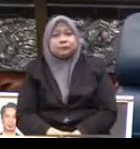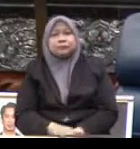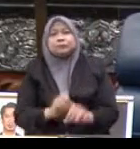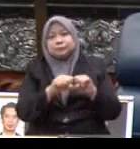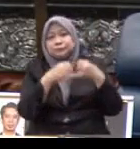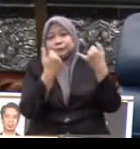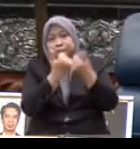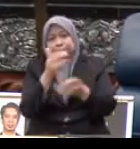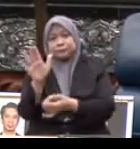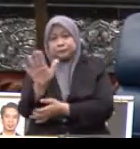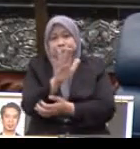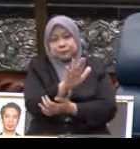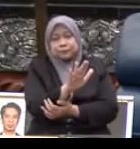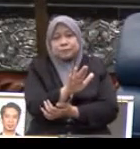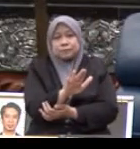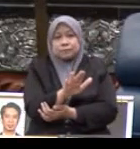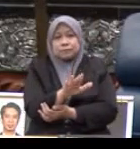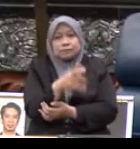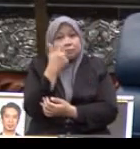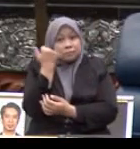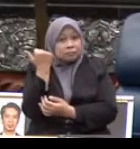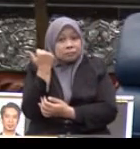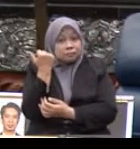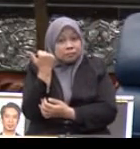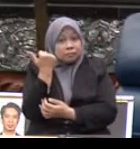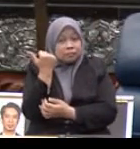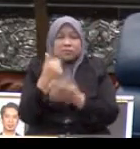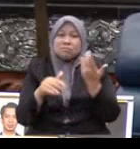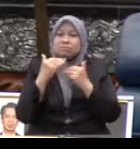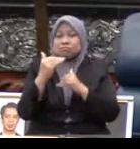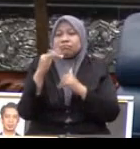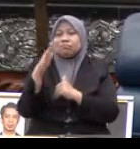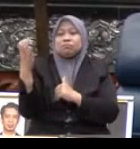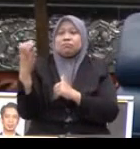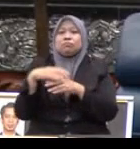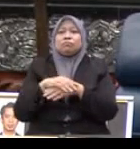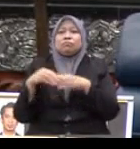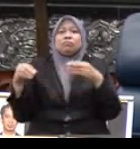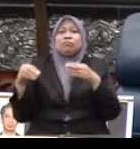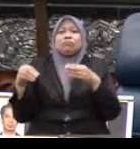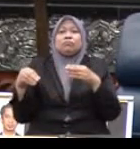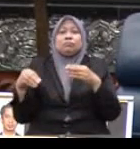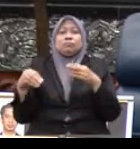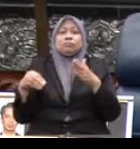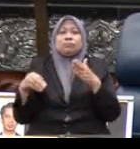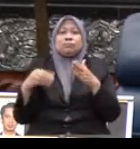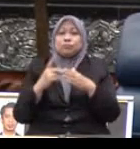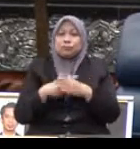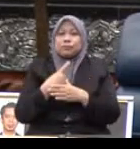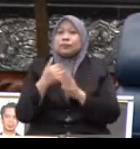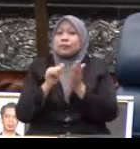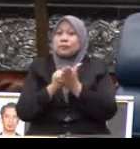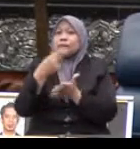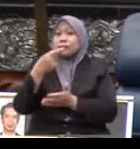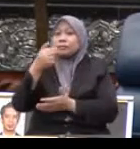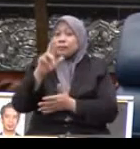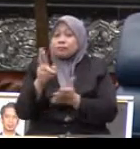disyarikat tersebut dengan maksimal 500 sebulan itu melalui